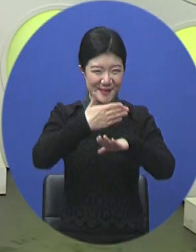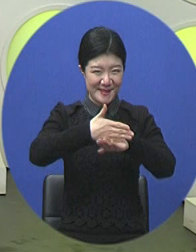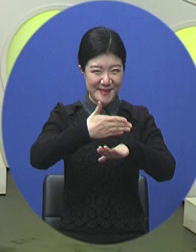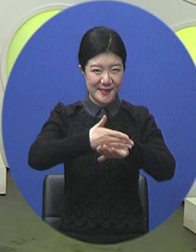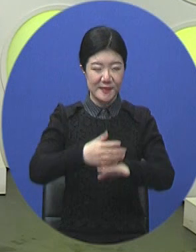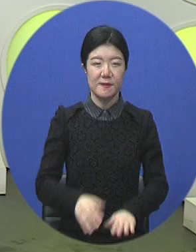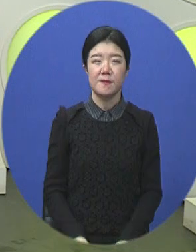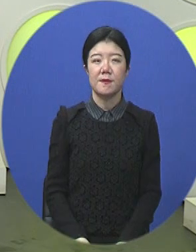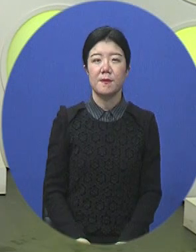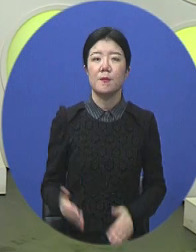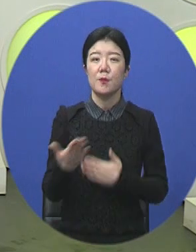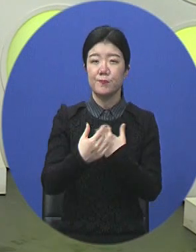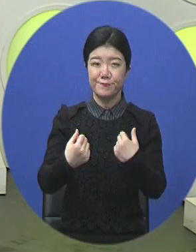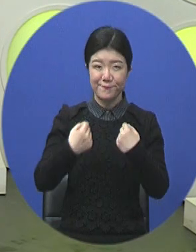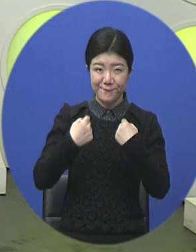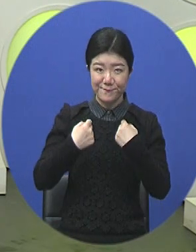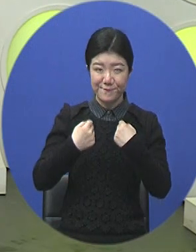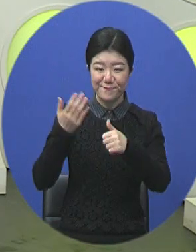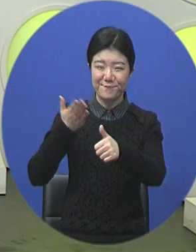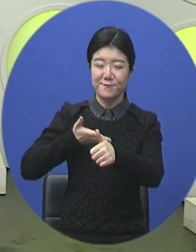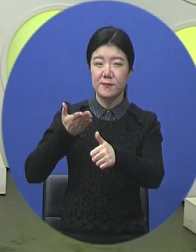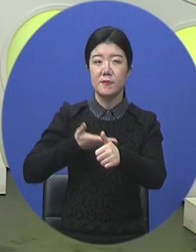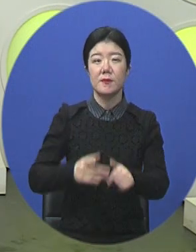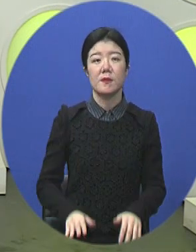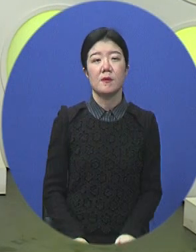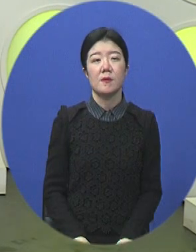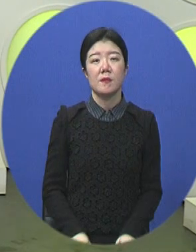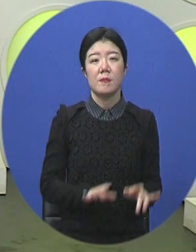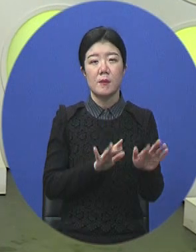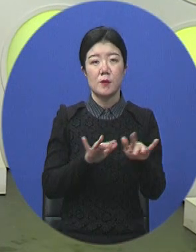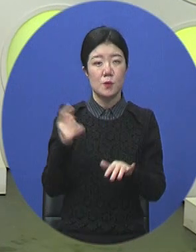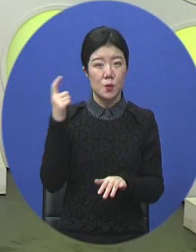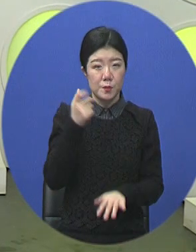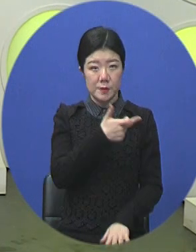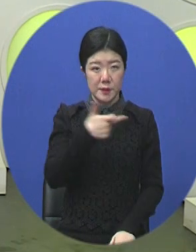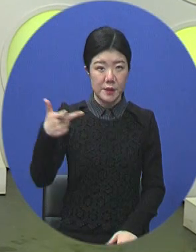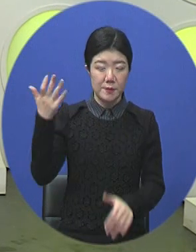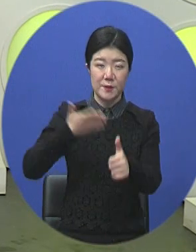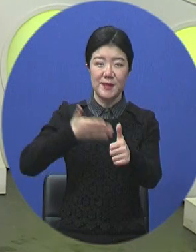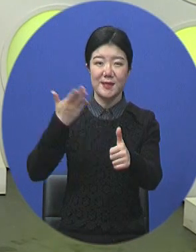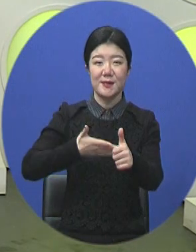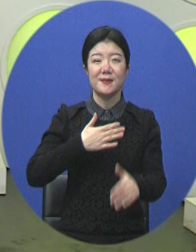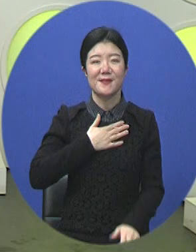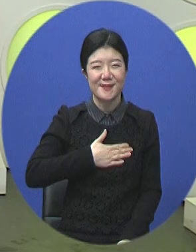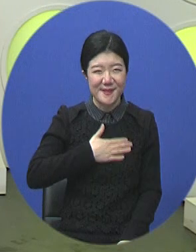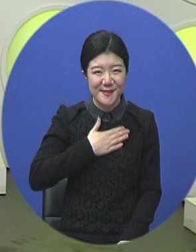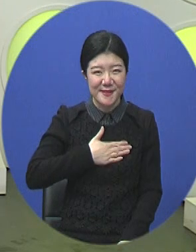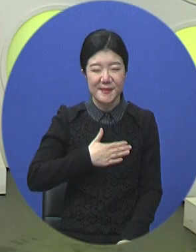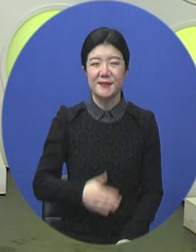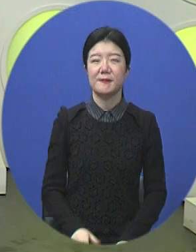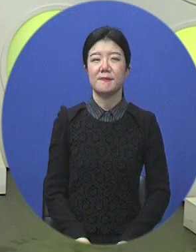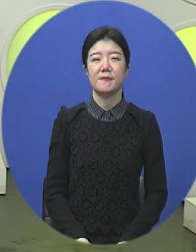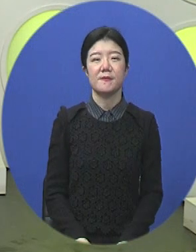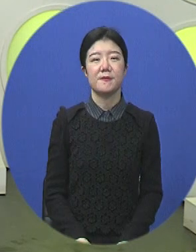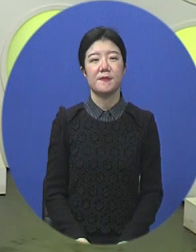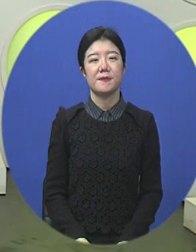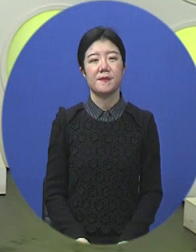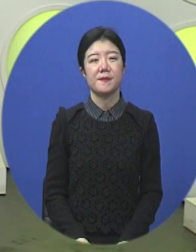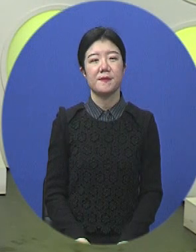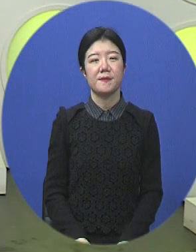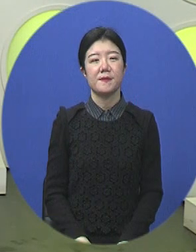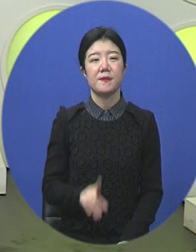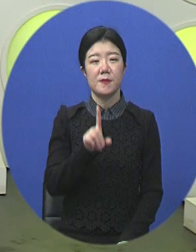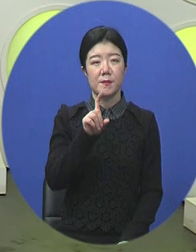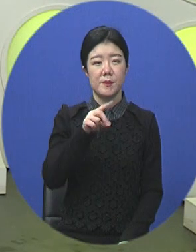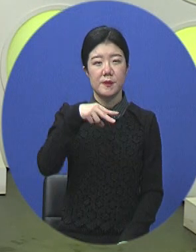감사합니다, 예, 아버님. 건강하시고요. 네. 예, 반주 보림 좀 높여주십시오. 네, 네. 알겠습니다. 네.